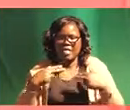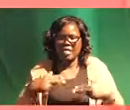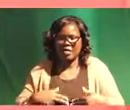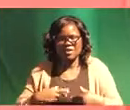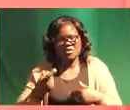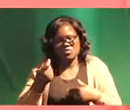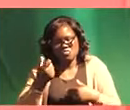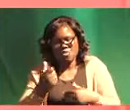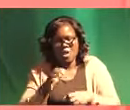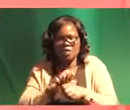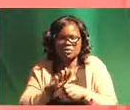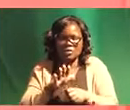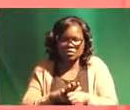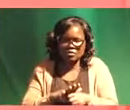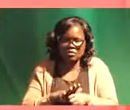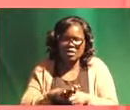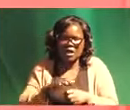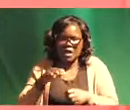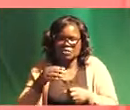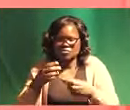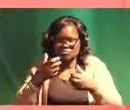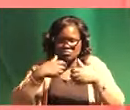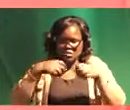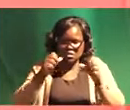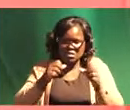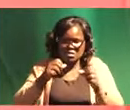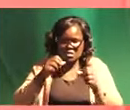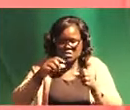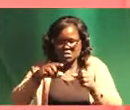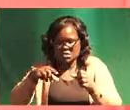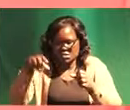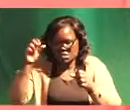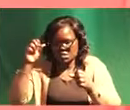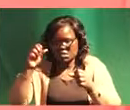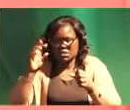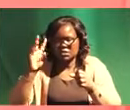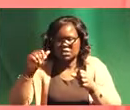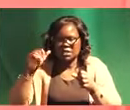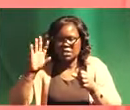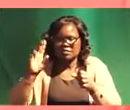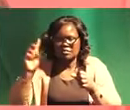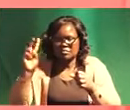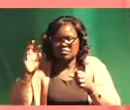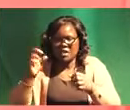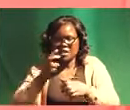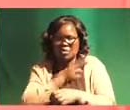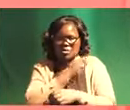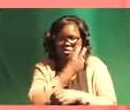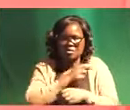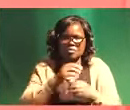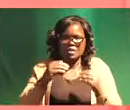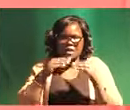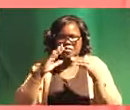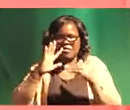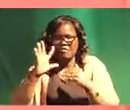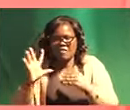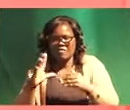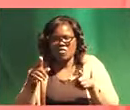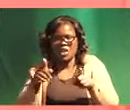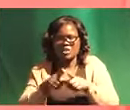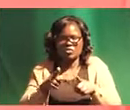pesa kidogo sana. Tunakuomba rais, tuchukulie Nyambene Hospital, ingie level 5, na